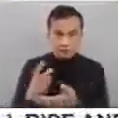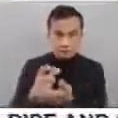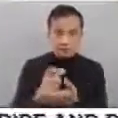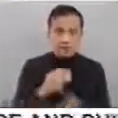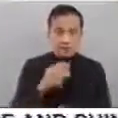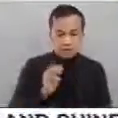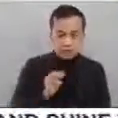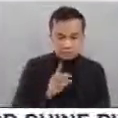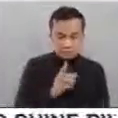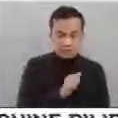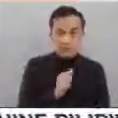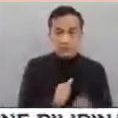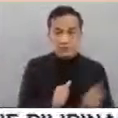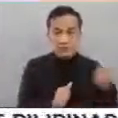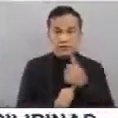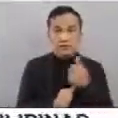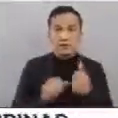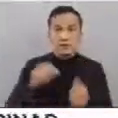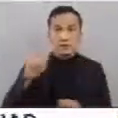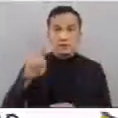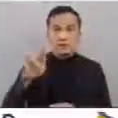Alan.